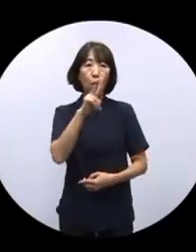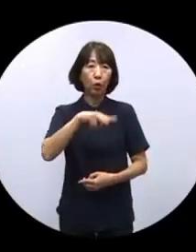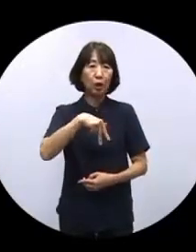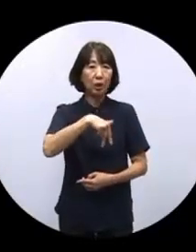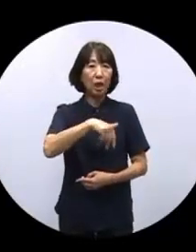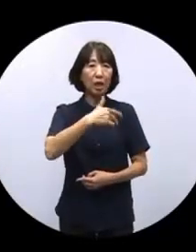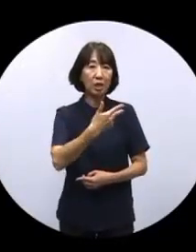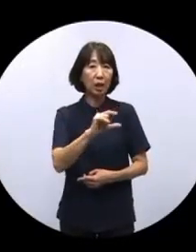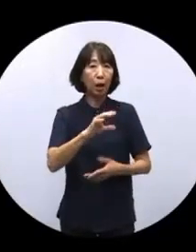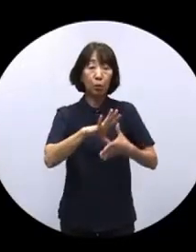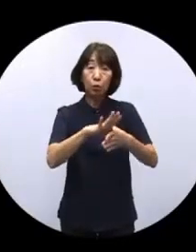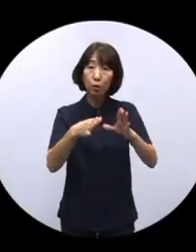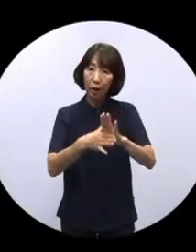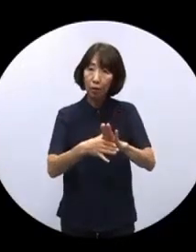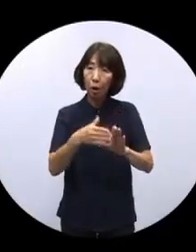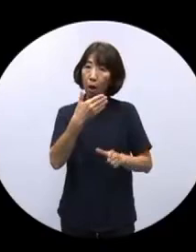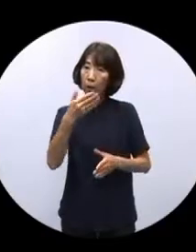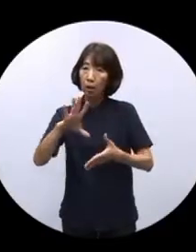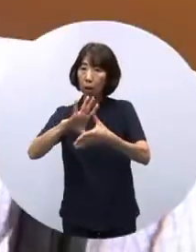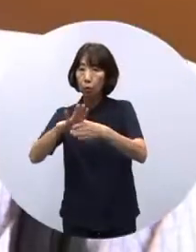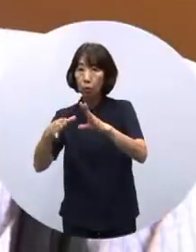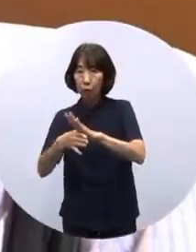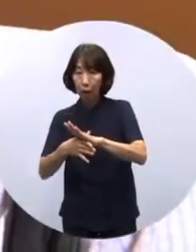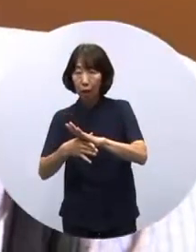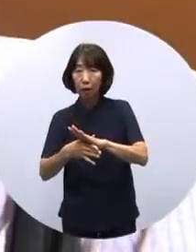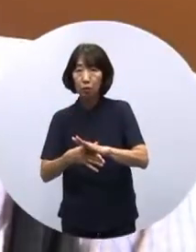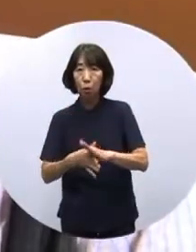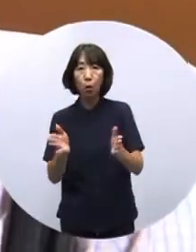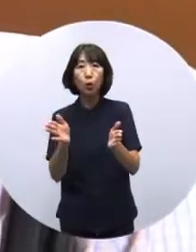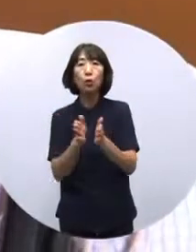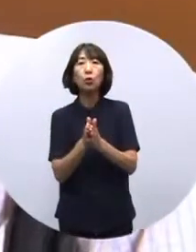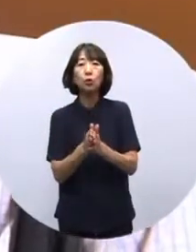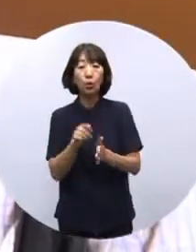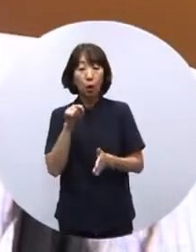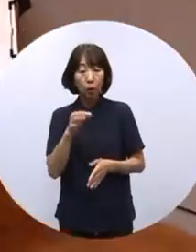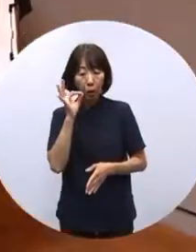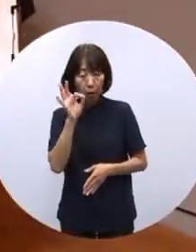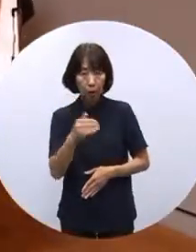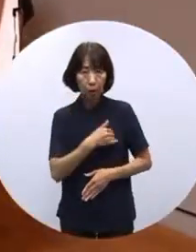化とそのアメリカンキルトの融合がここで見られるわけですね。